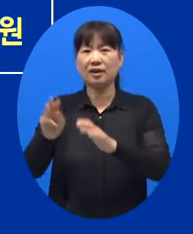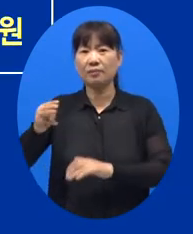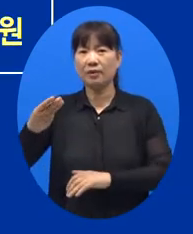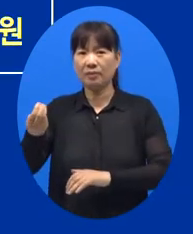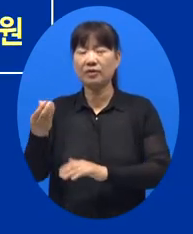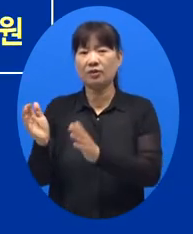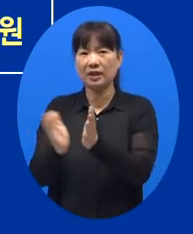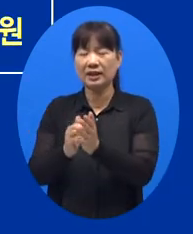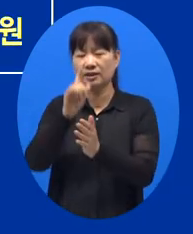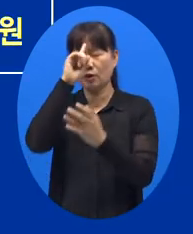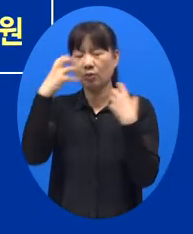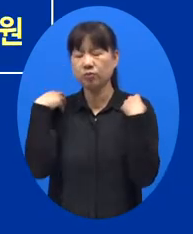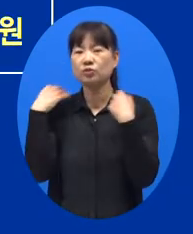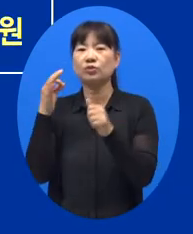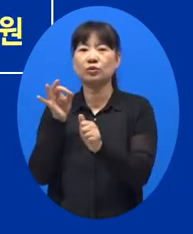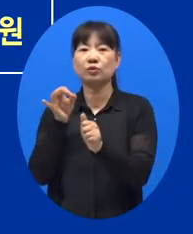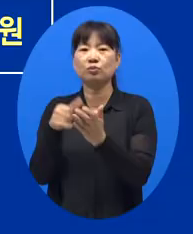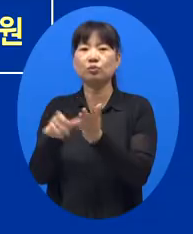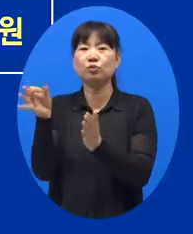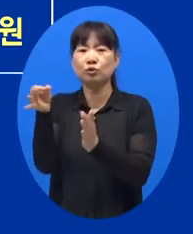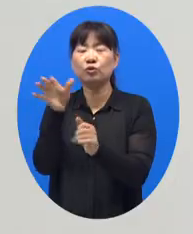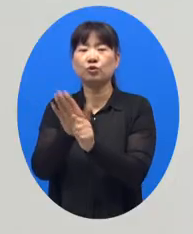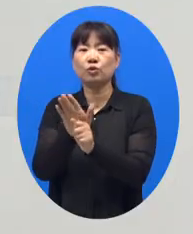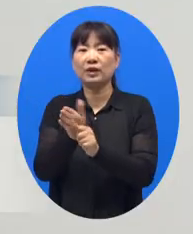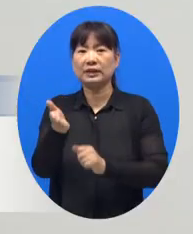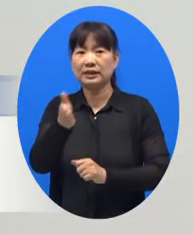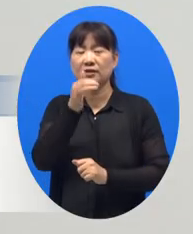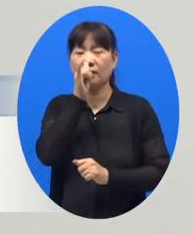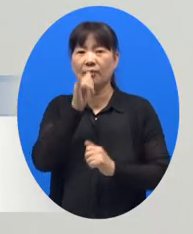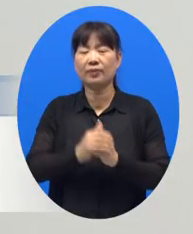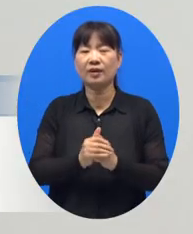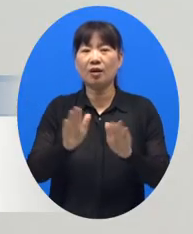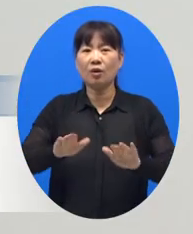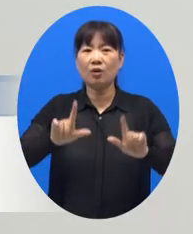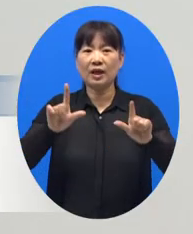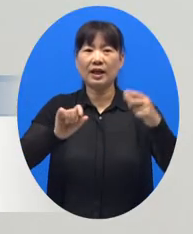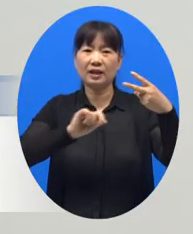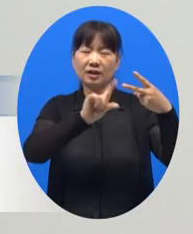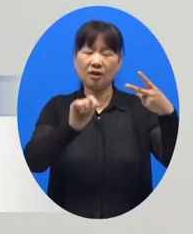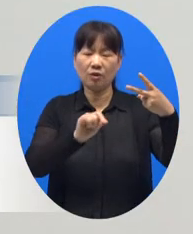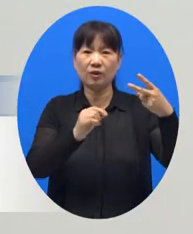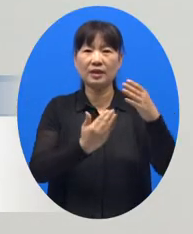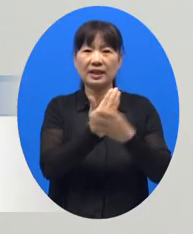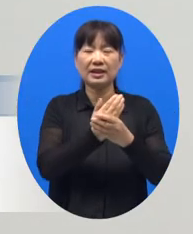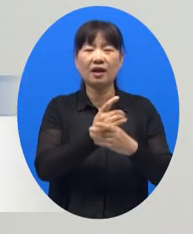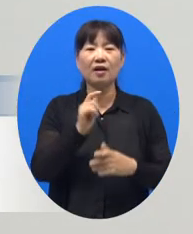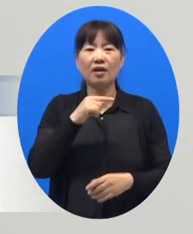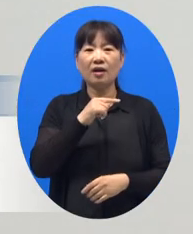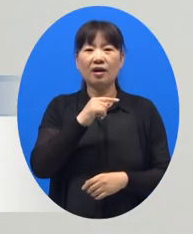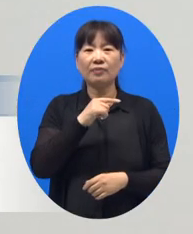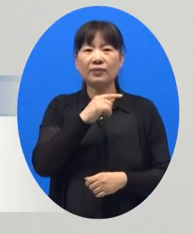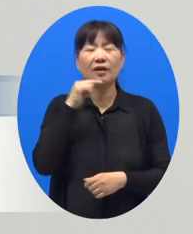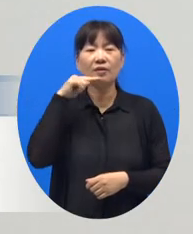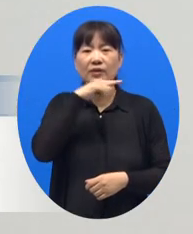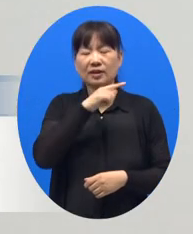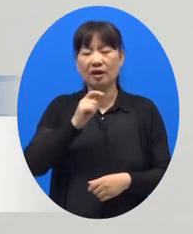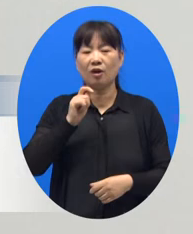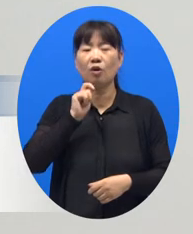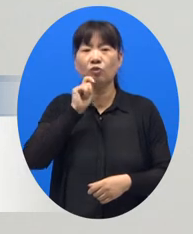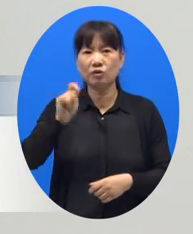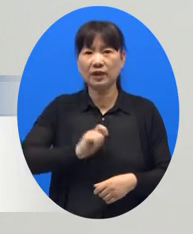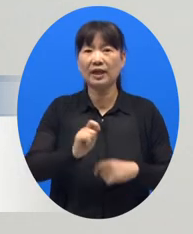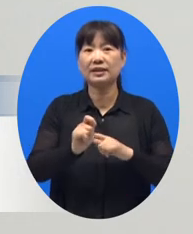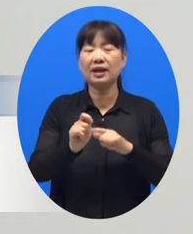300만 원까지 지원하는 식입니다. 우선 올 2월에 발발한 러시아 우크라이나 사태, 그리고